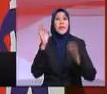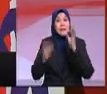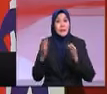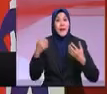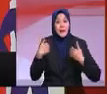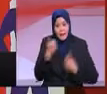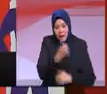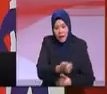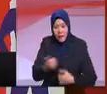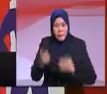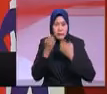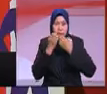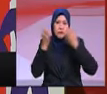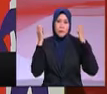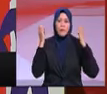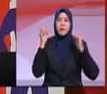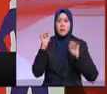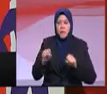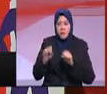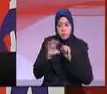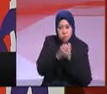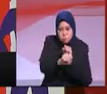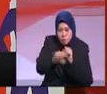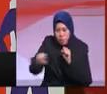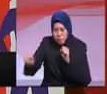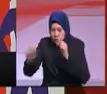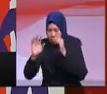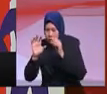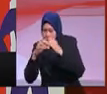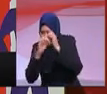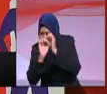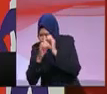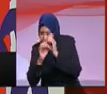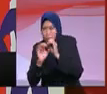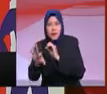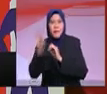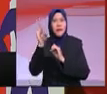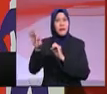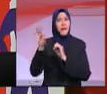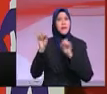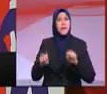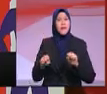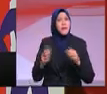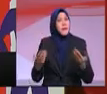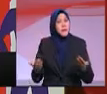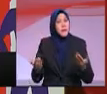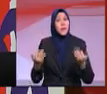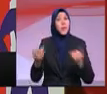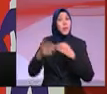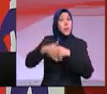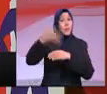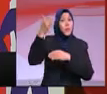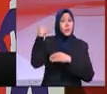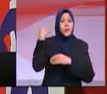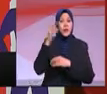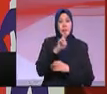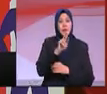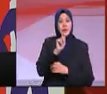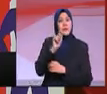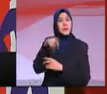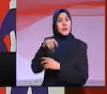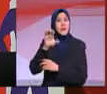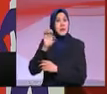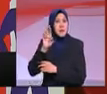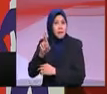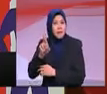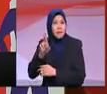yang terkini untuk mengesan virus tersebut, pada ketika awal kita menggunakan kaedah RT-PCR